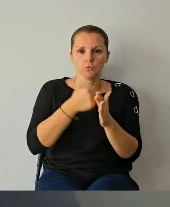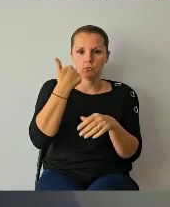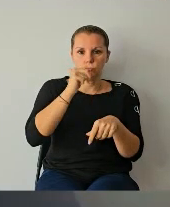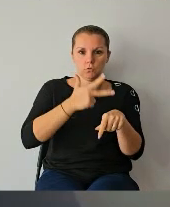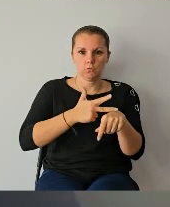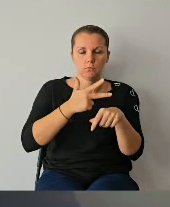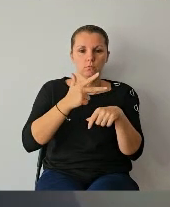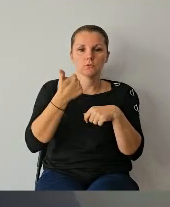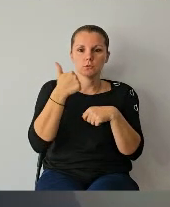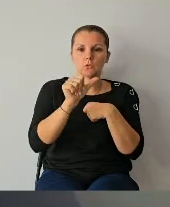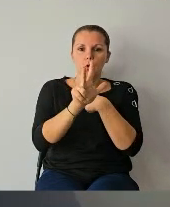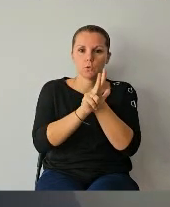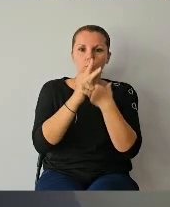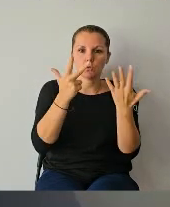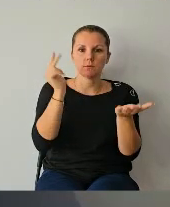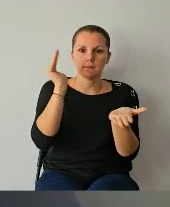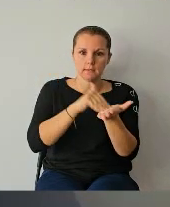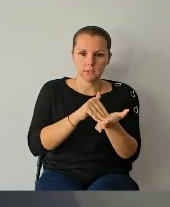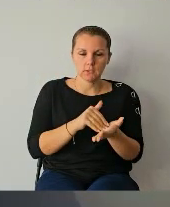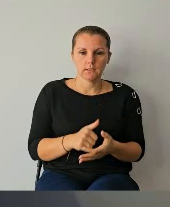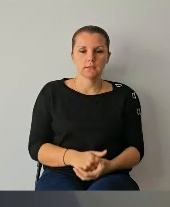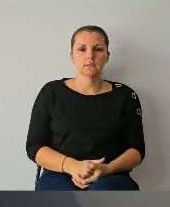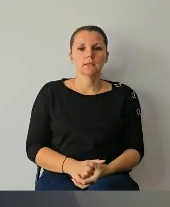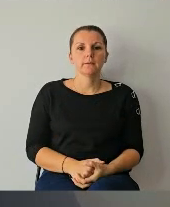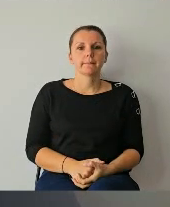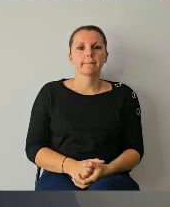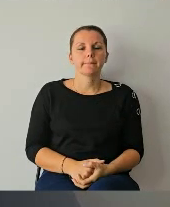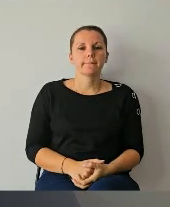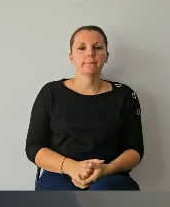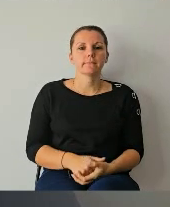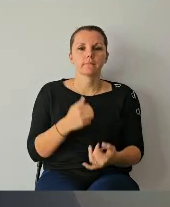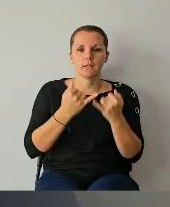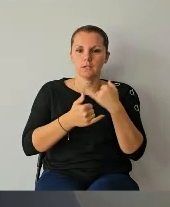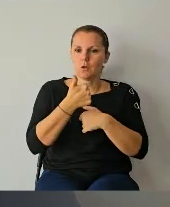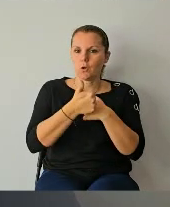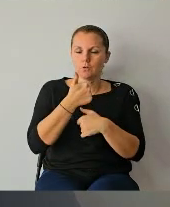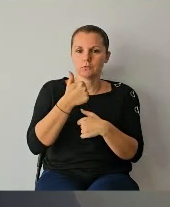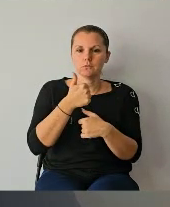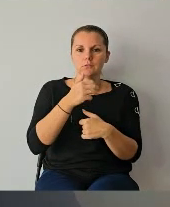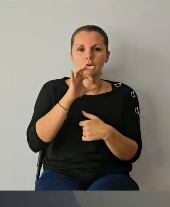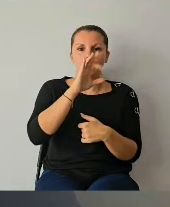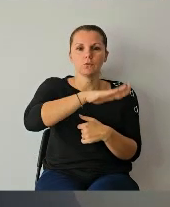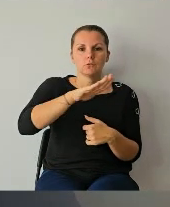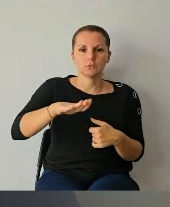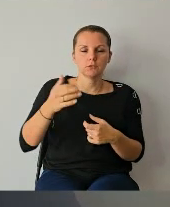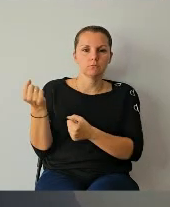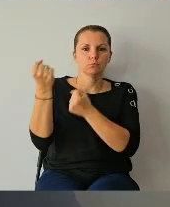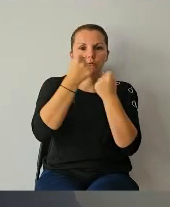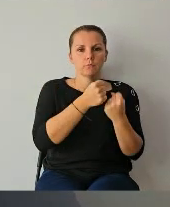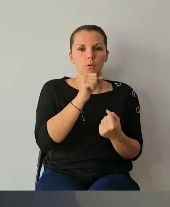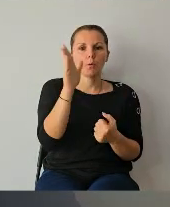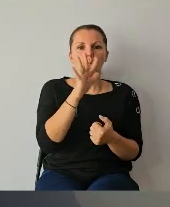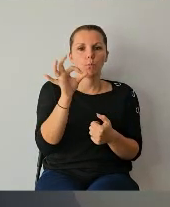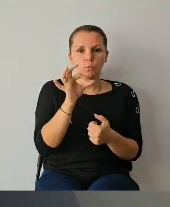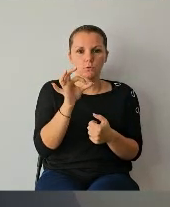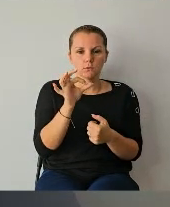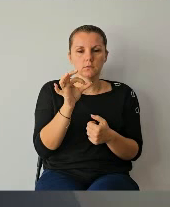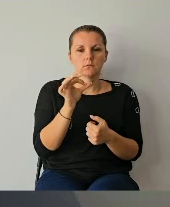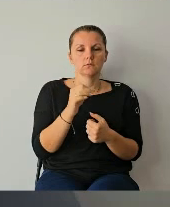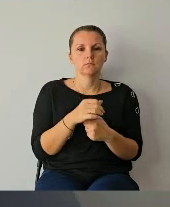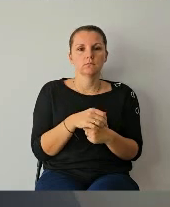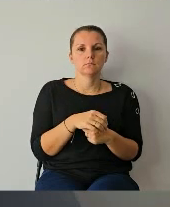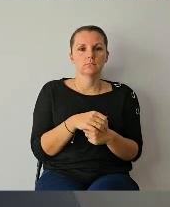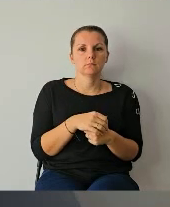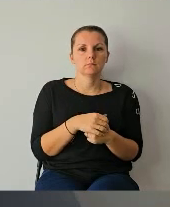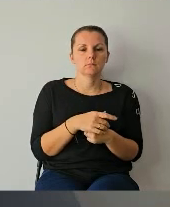188 799,75 zł. Jeśli chodzi o uczniów dowożonych busem, no to nas przeszło